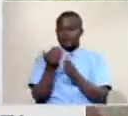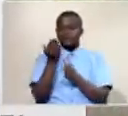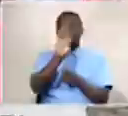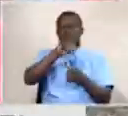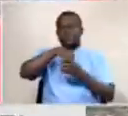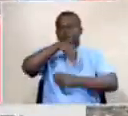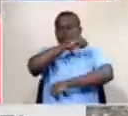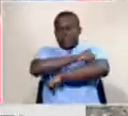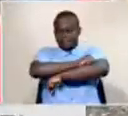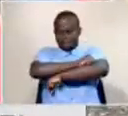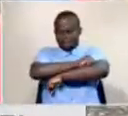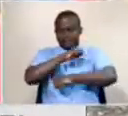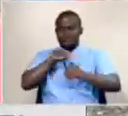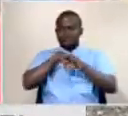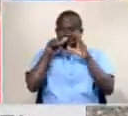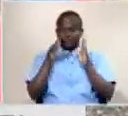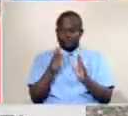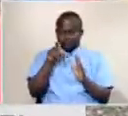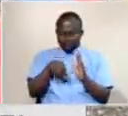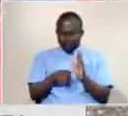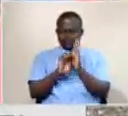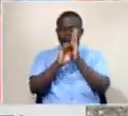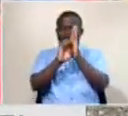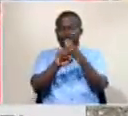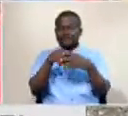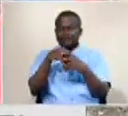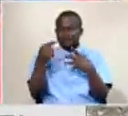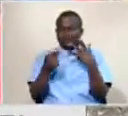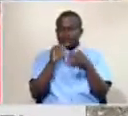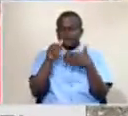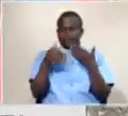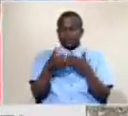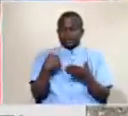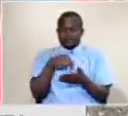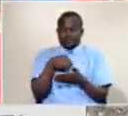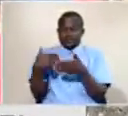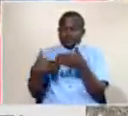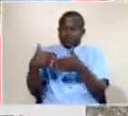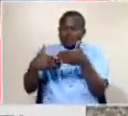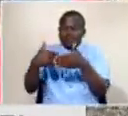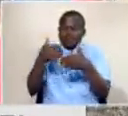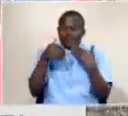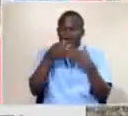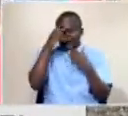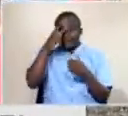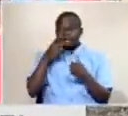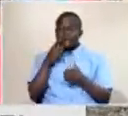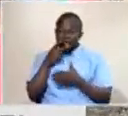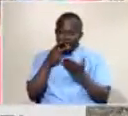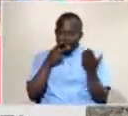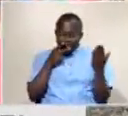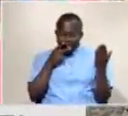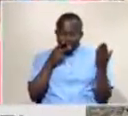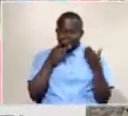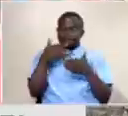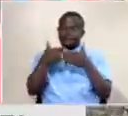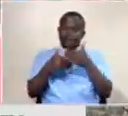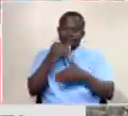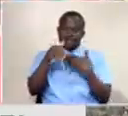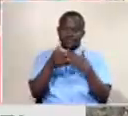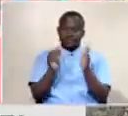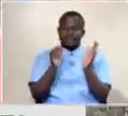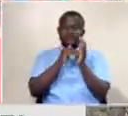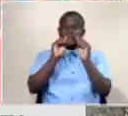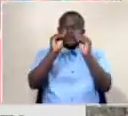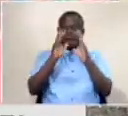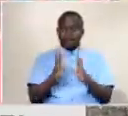basubire mu ishuri. Umunyamuryango akomba kuba intangarugero muri byose. Tugiye kwegera ababyeyi, twegere